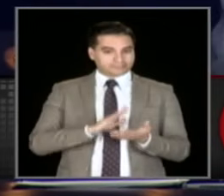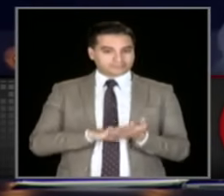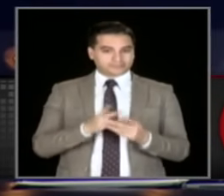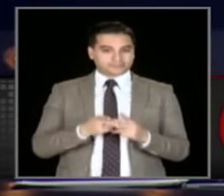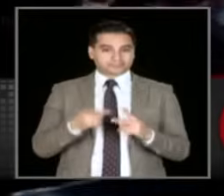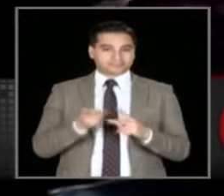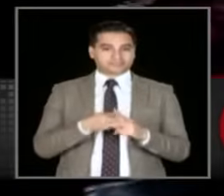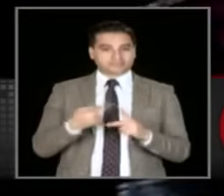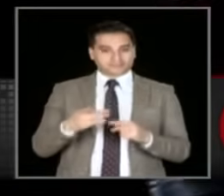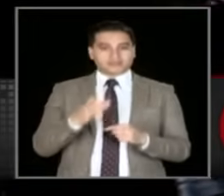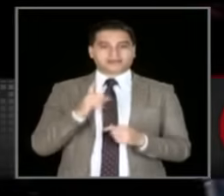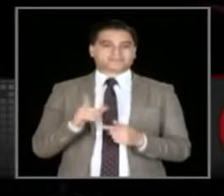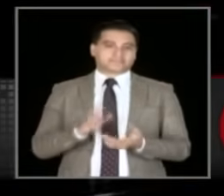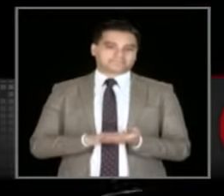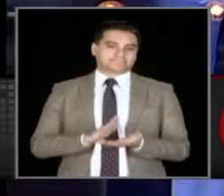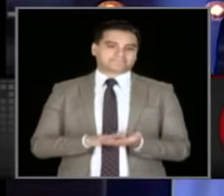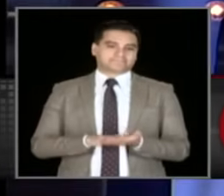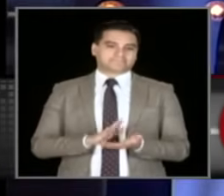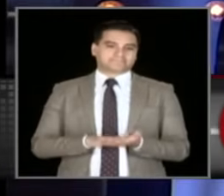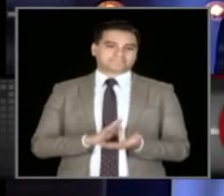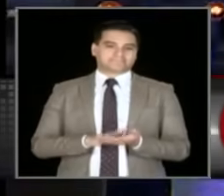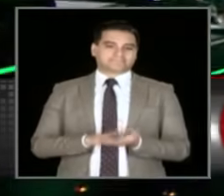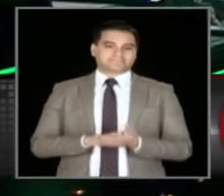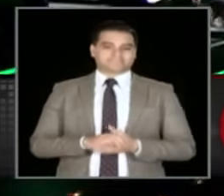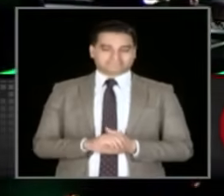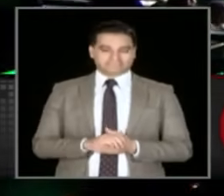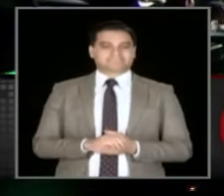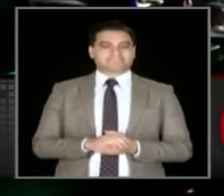الجمهور بيسقف لك، وإجابة صحيحة طبعا.